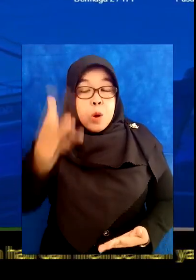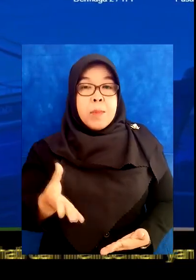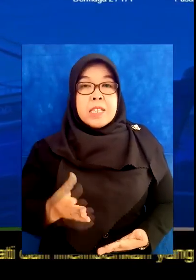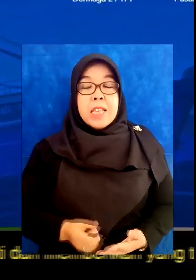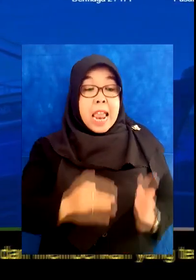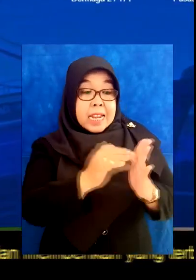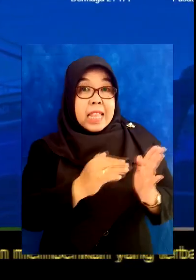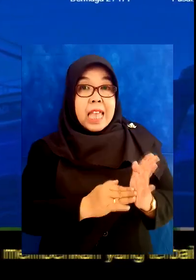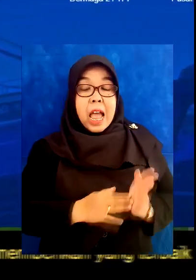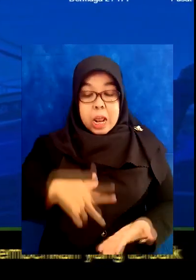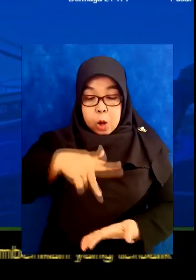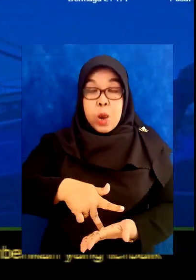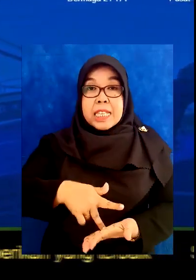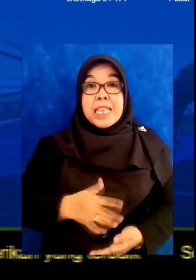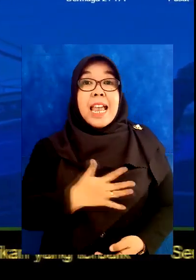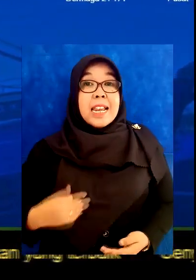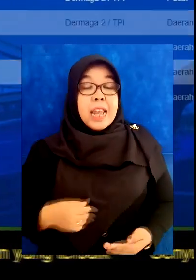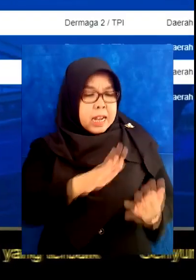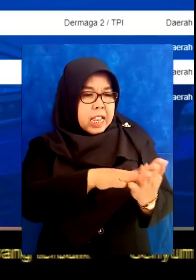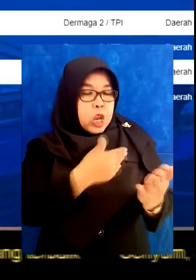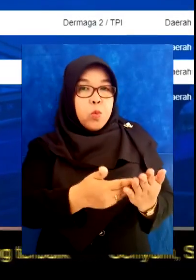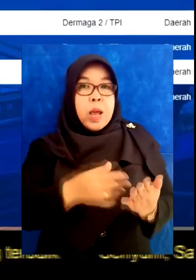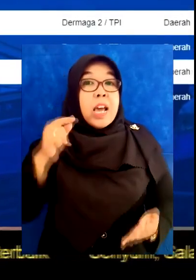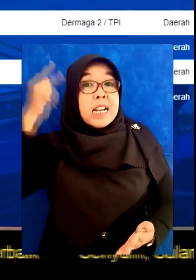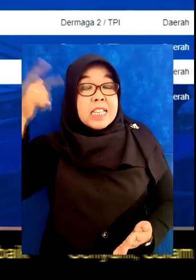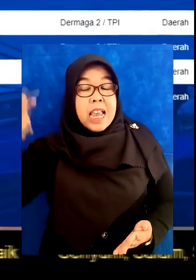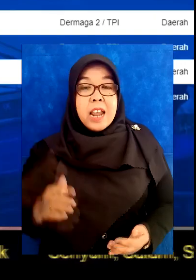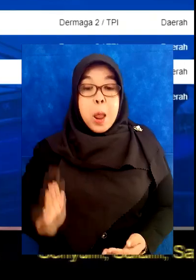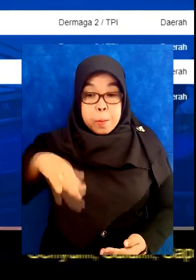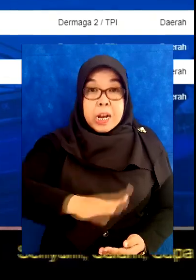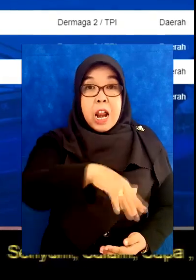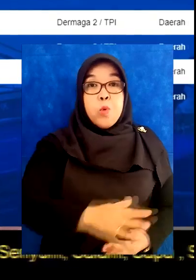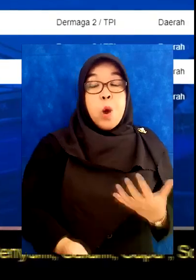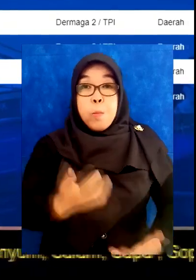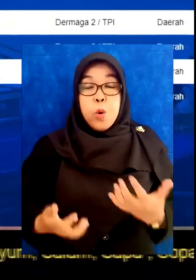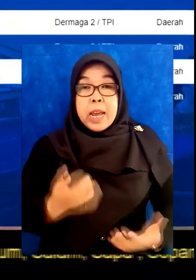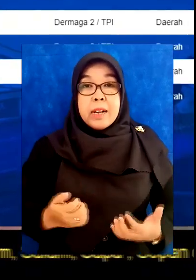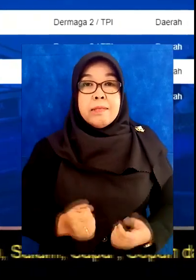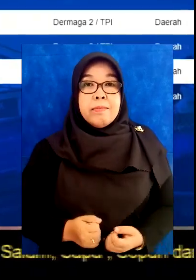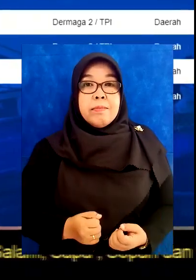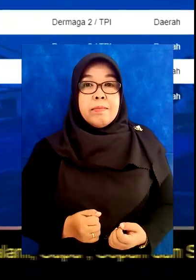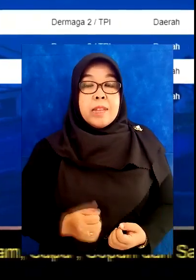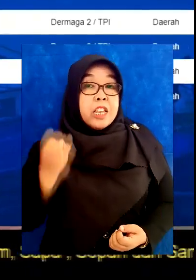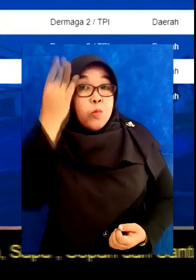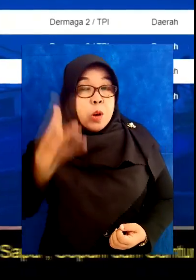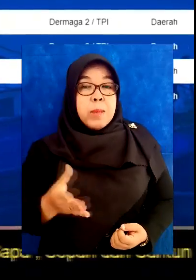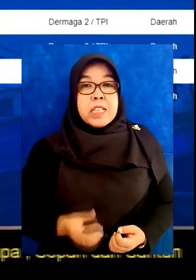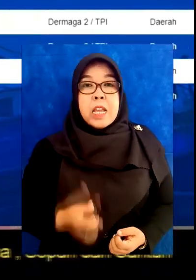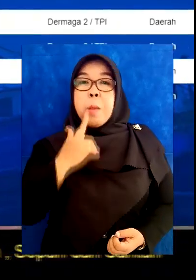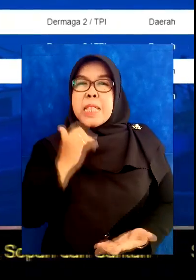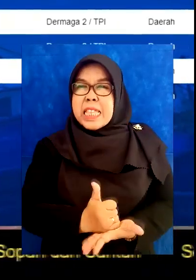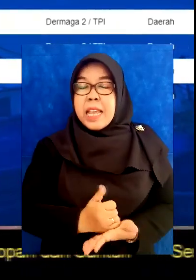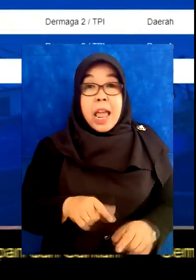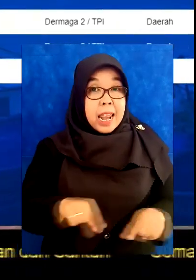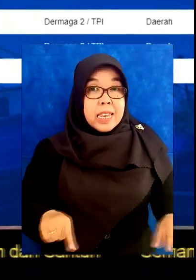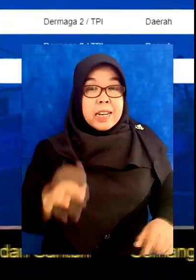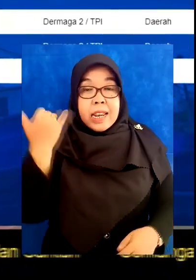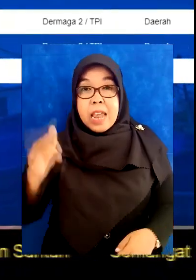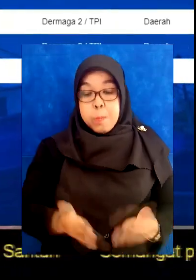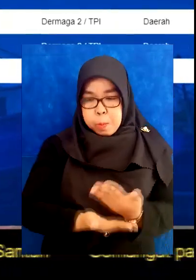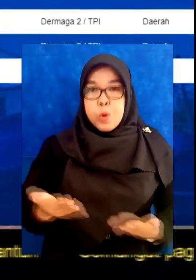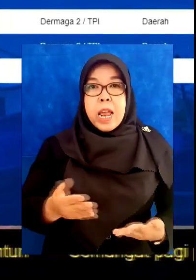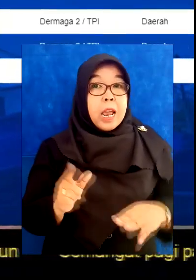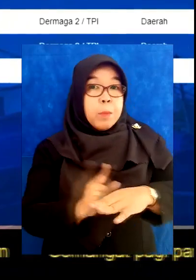mencakup data tentang lokasi dan jadwal rencana kapal bongkar, serta informasi penting lainnya, sehingga